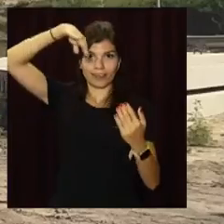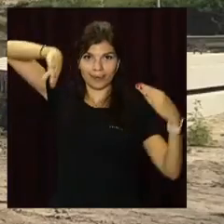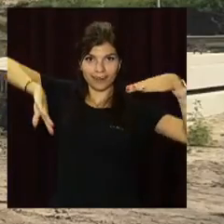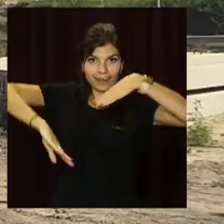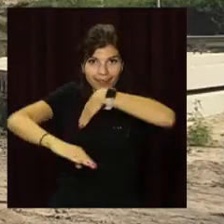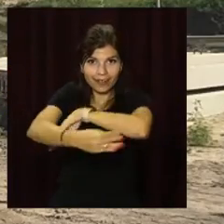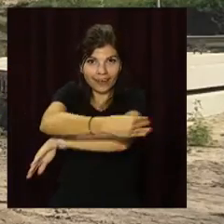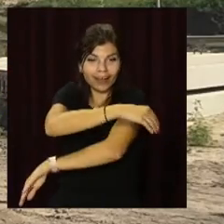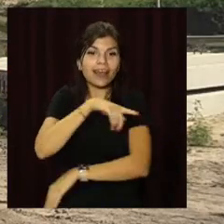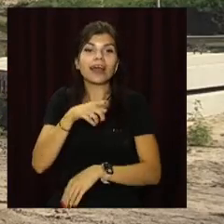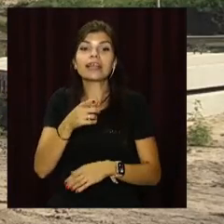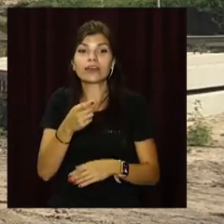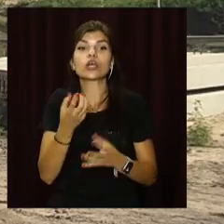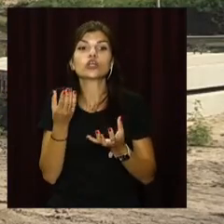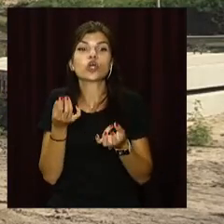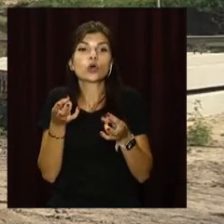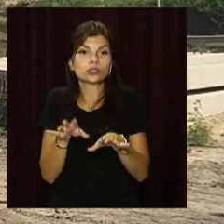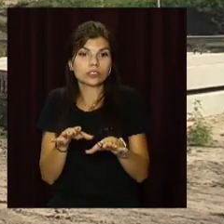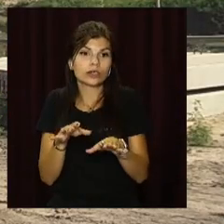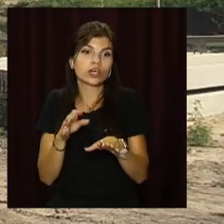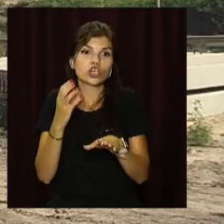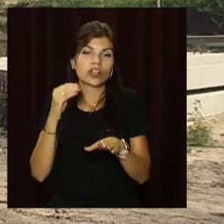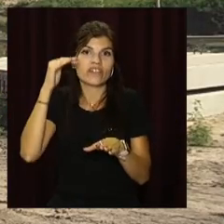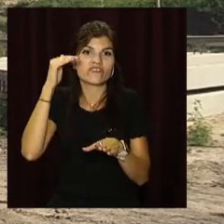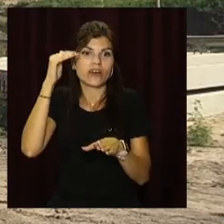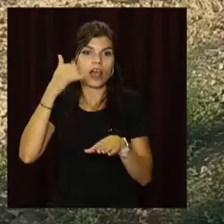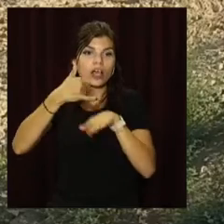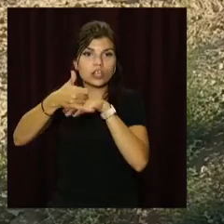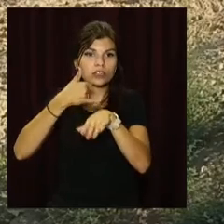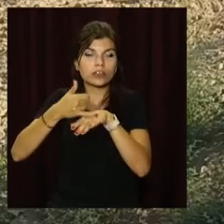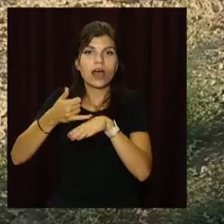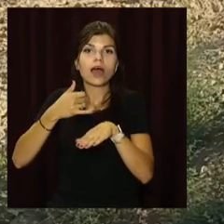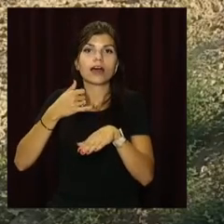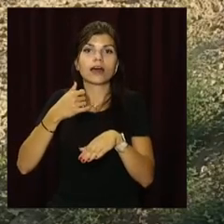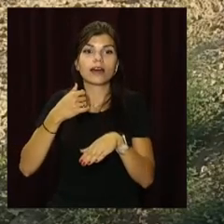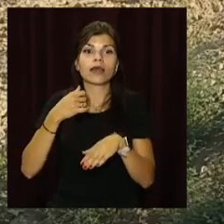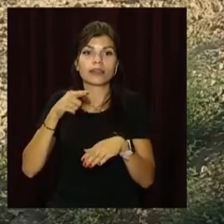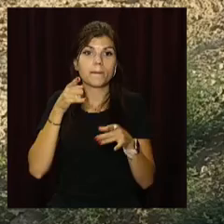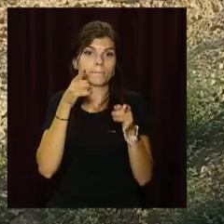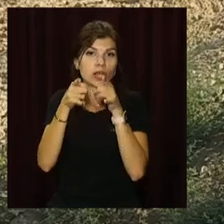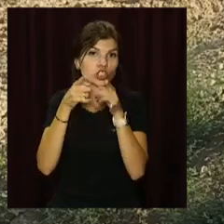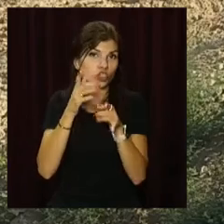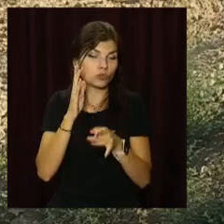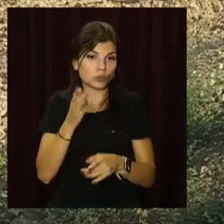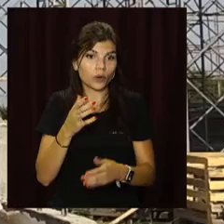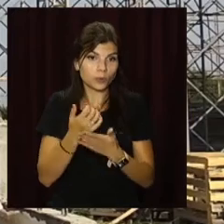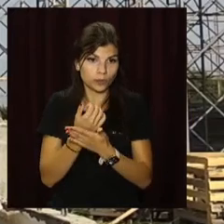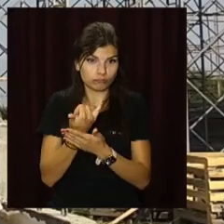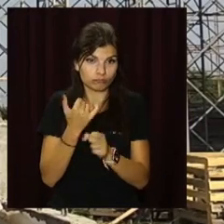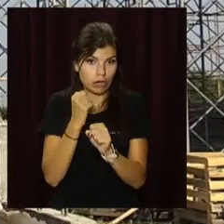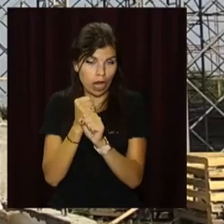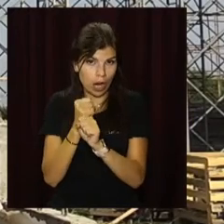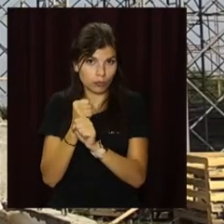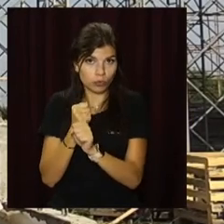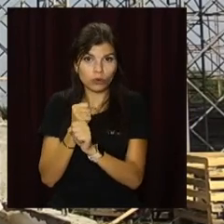шляхопроводу. Залишилося влаштувати верхній шар асфальту. Ними рухається автівка. автівки в об'їзд будмайданчика.